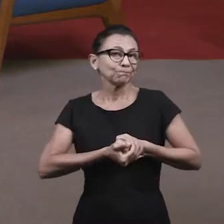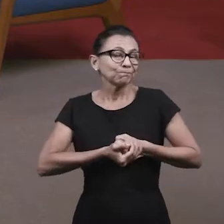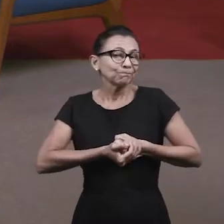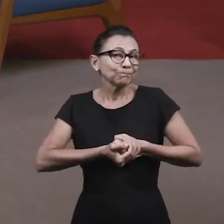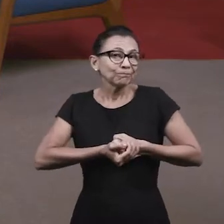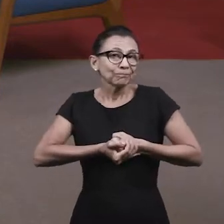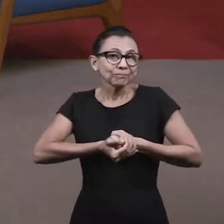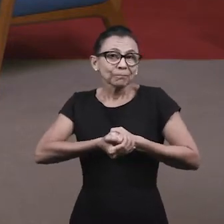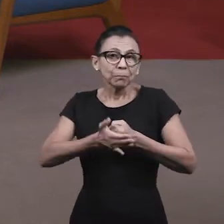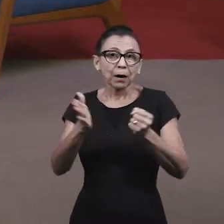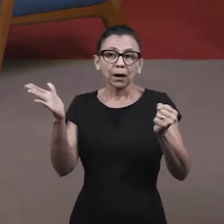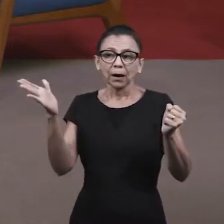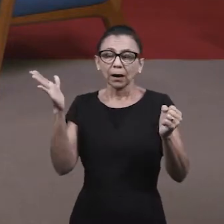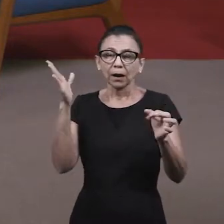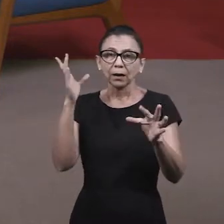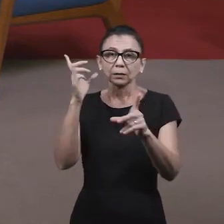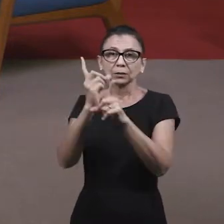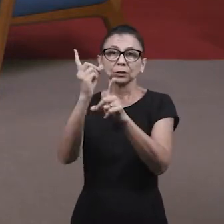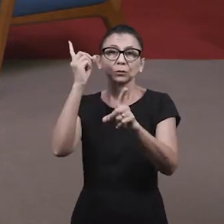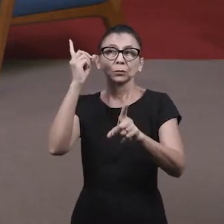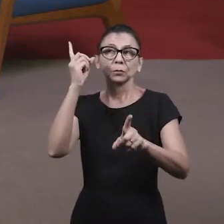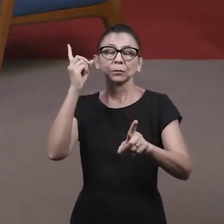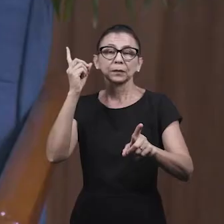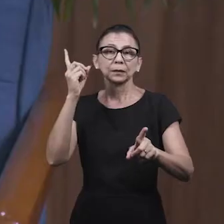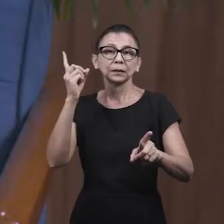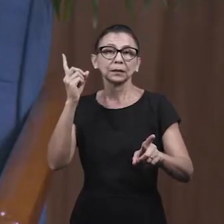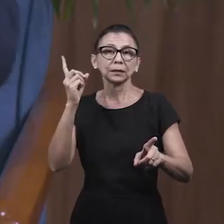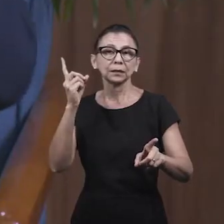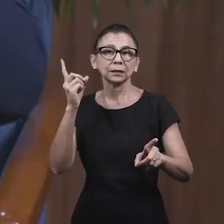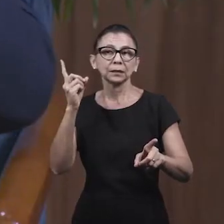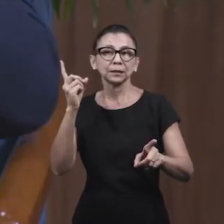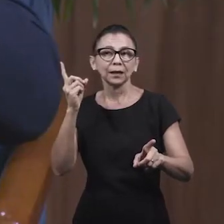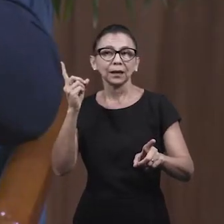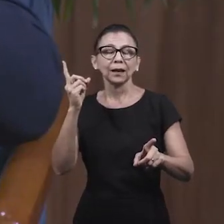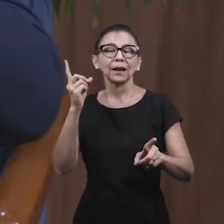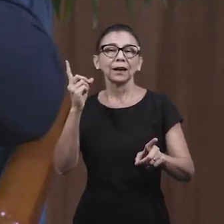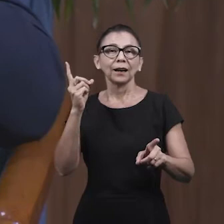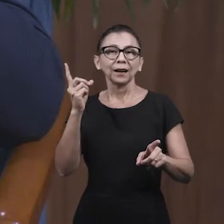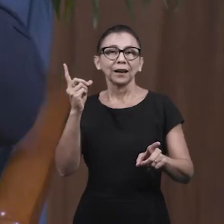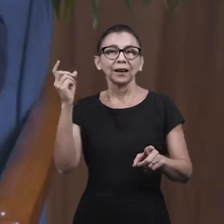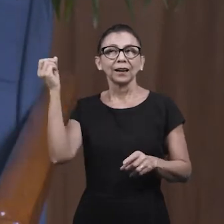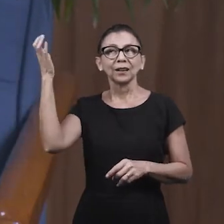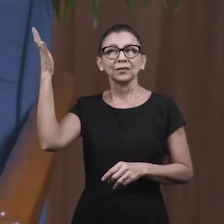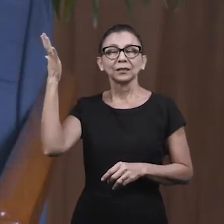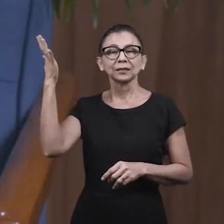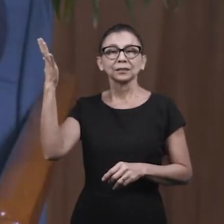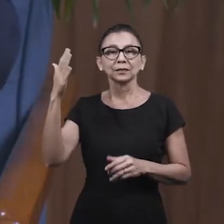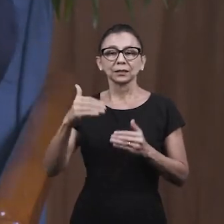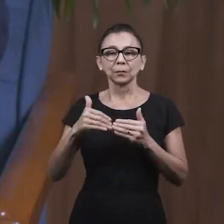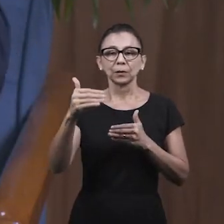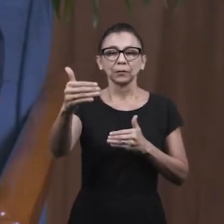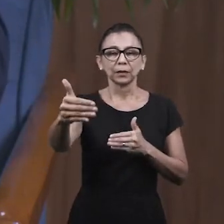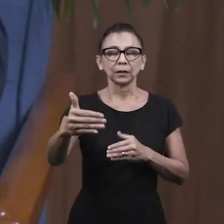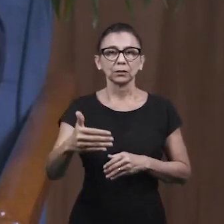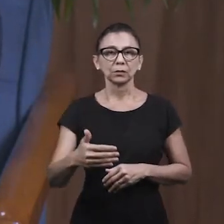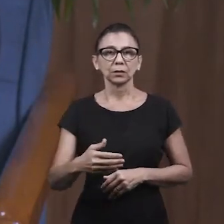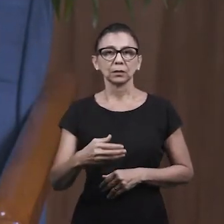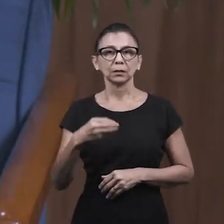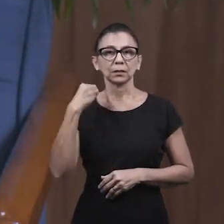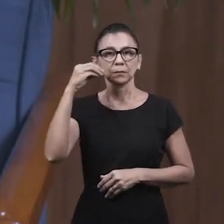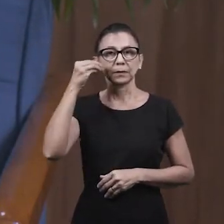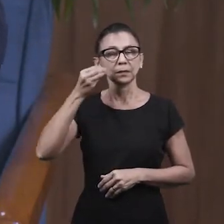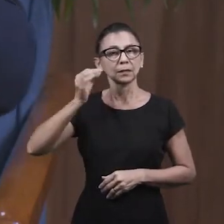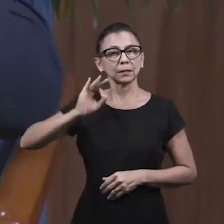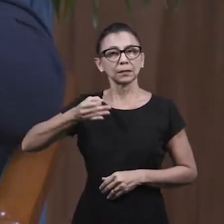ouvrir les yeux afin qu'il puisse connaître ce qui est occulté. Il y a quelque chose occulté qui, quand on découvre ce quelque